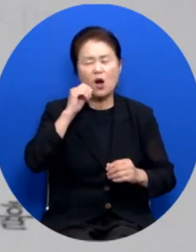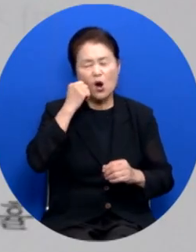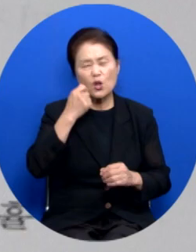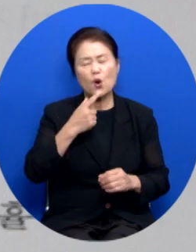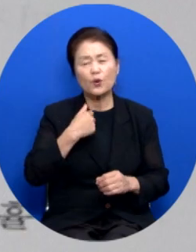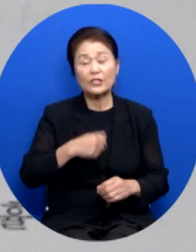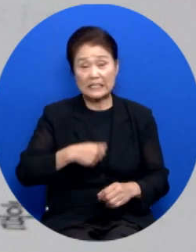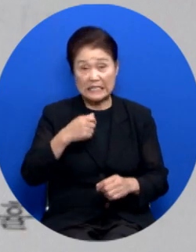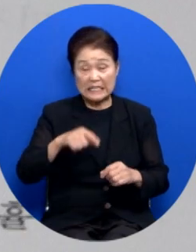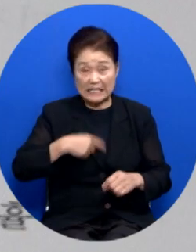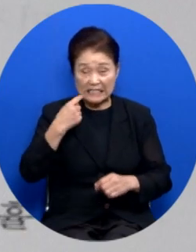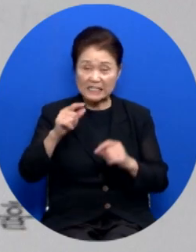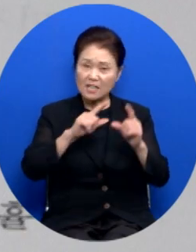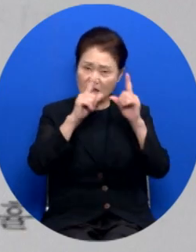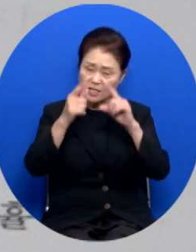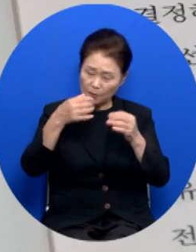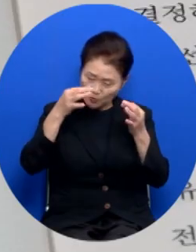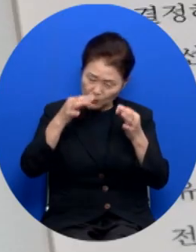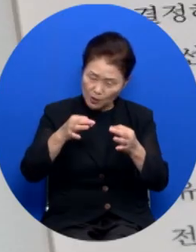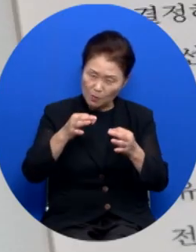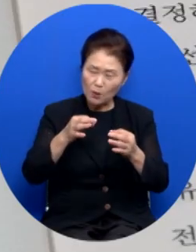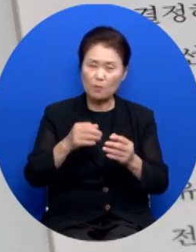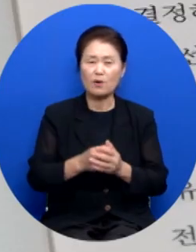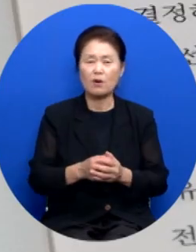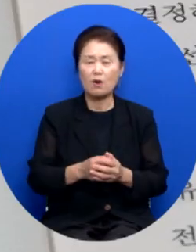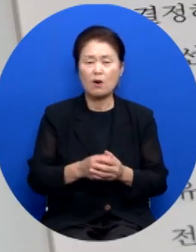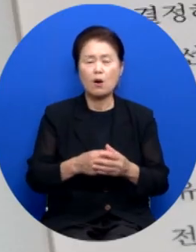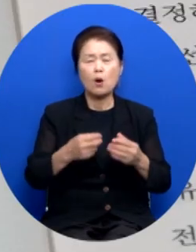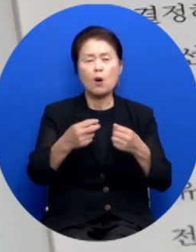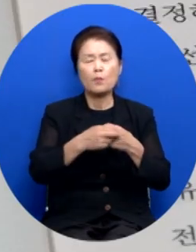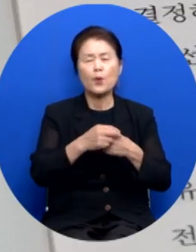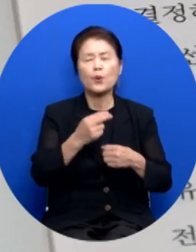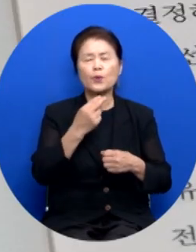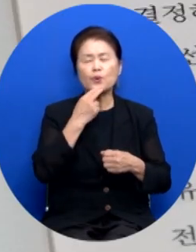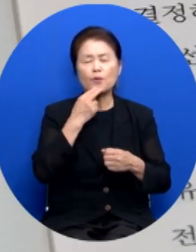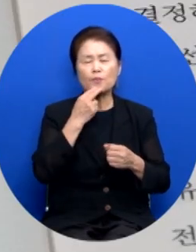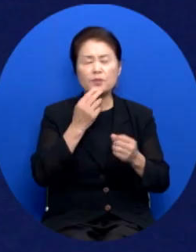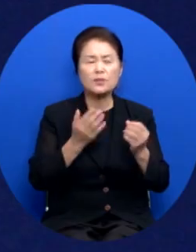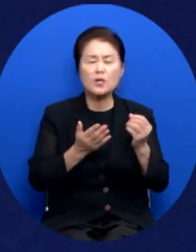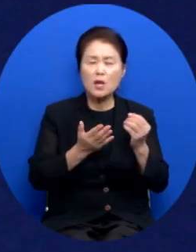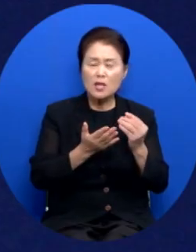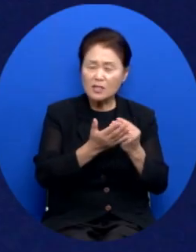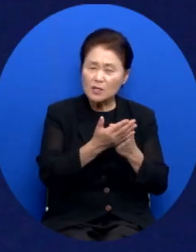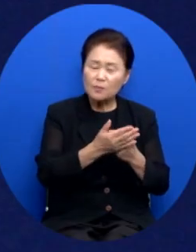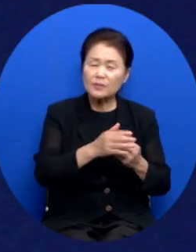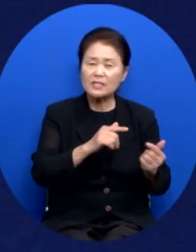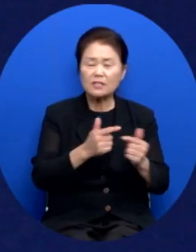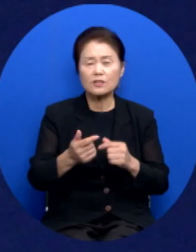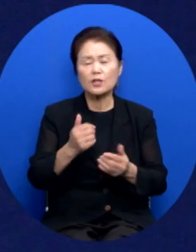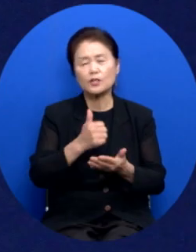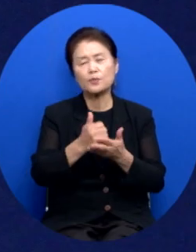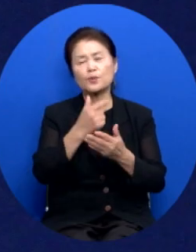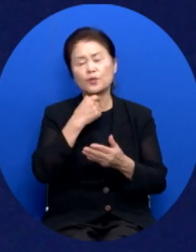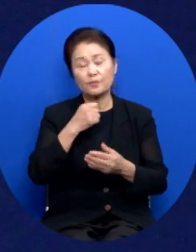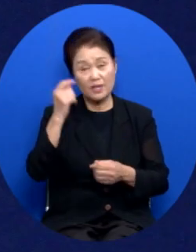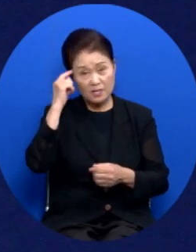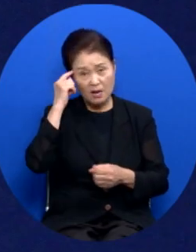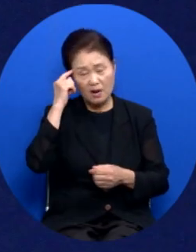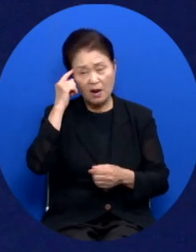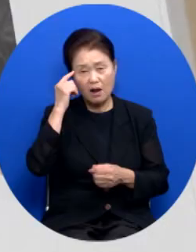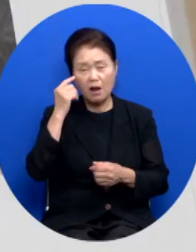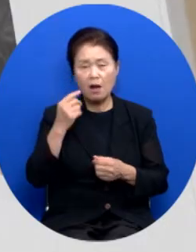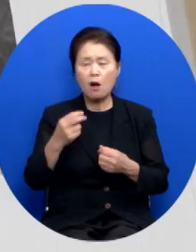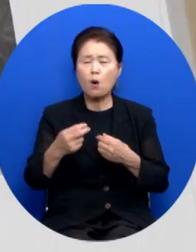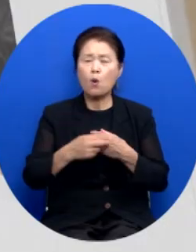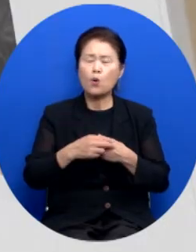자신의 삶을 돌아보며 오지의 낙도를 섬겨야겠다 결심한 박 원장. 이후 아무런 의료 혜택을 받지 못하는